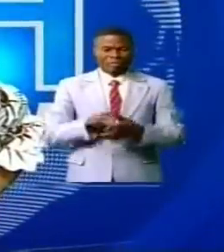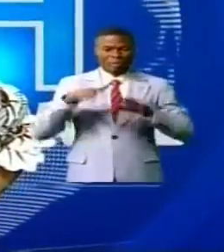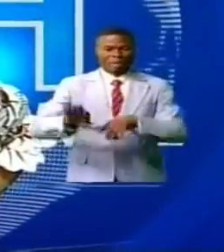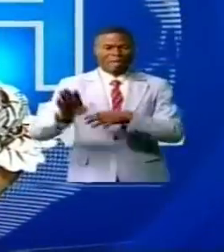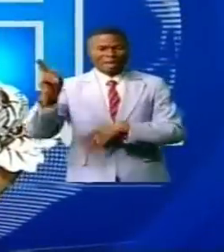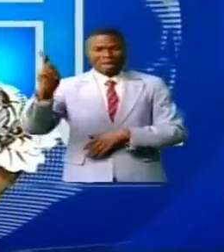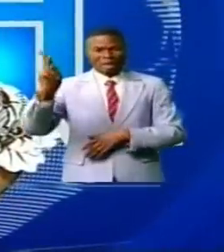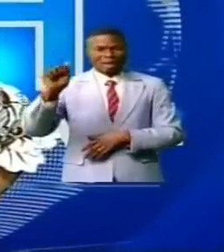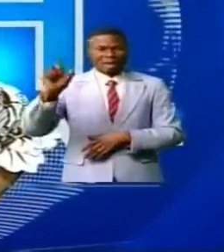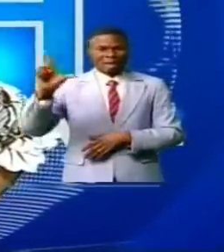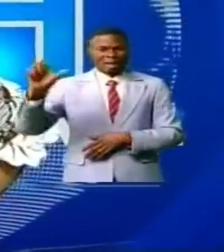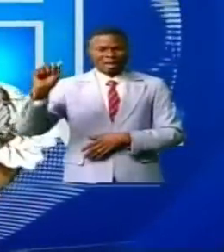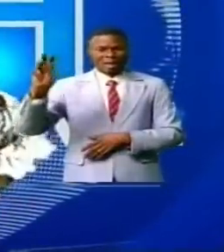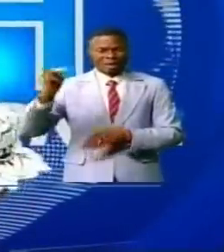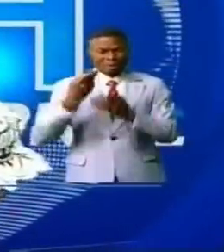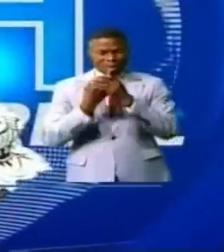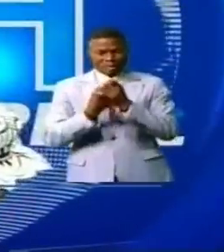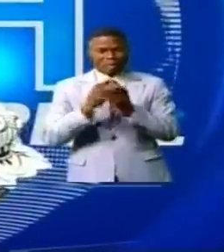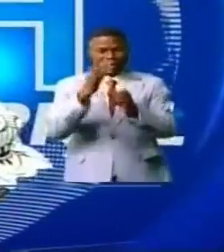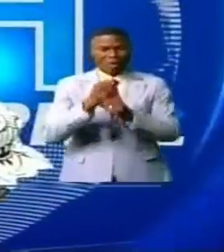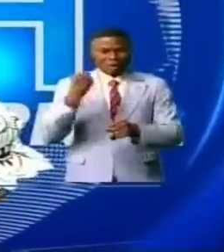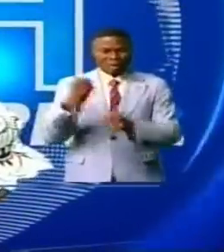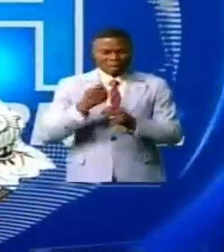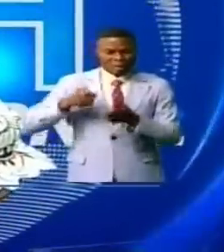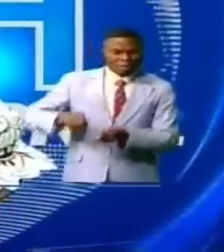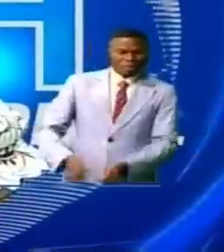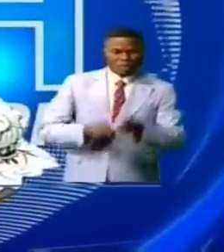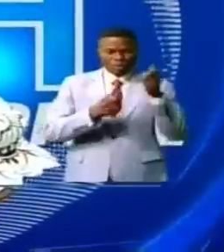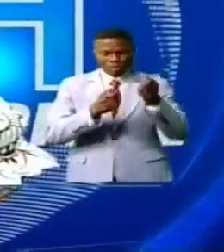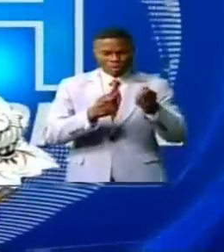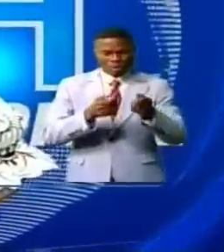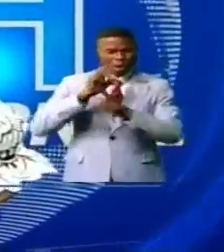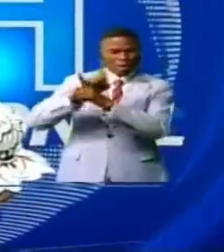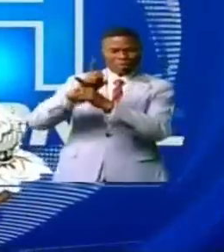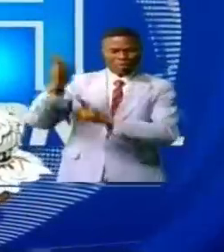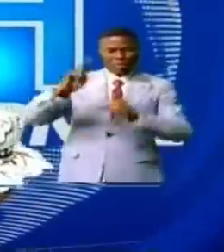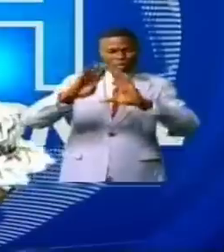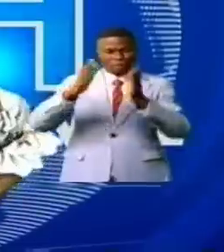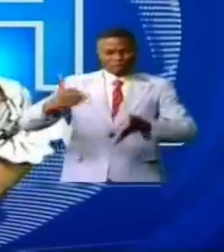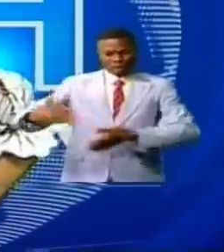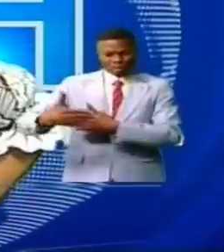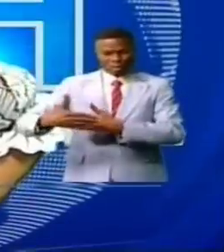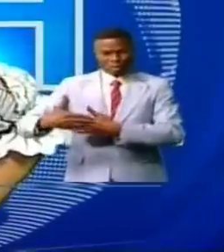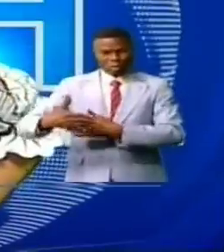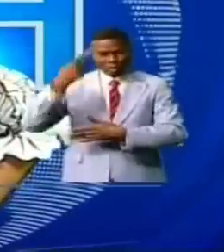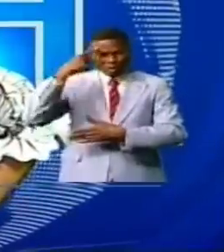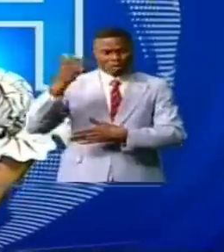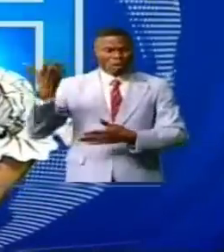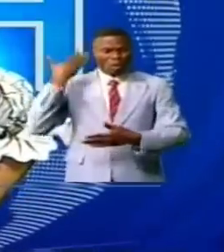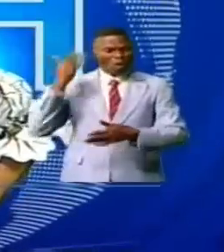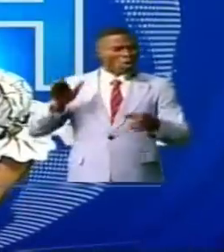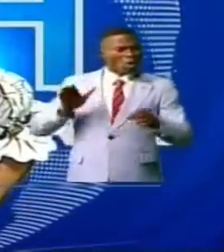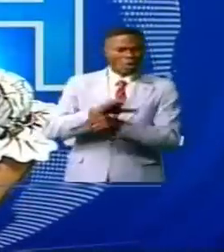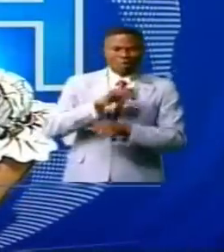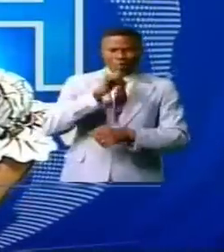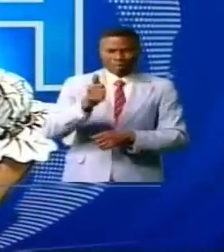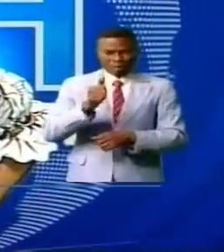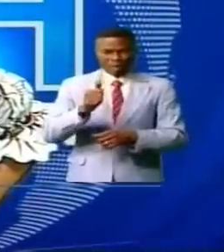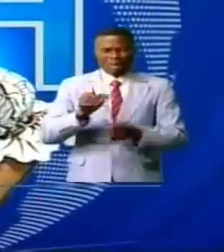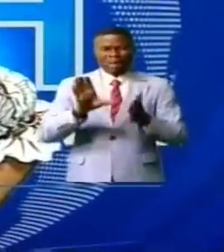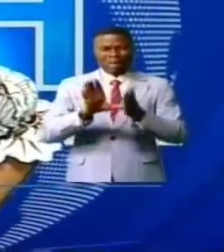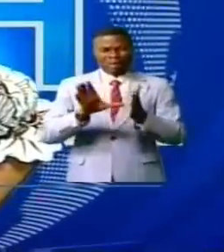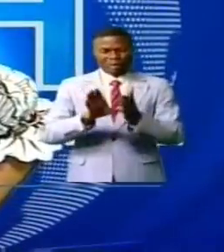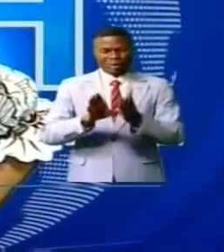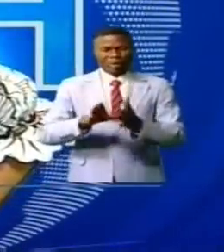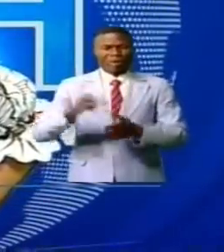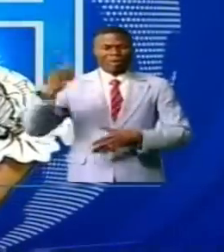va subir dans les prochains jours les travaux de curage pour épargner la population riveraine des inondations. Annonce faite par un